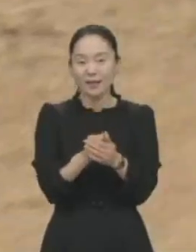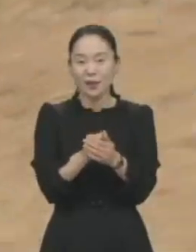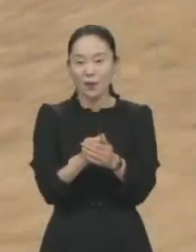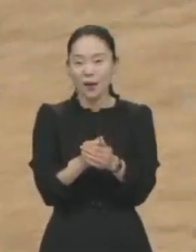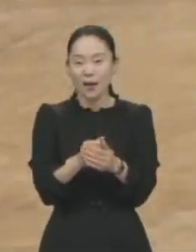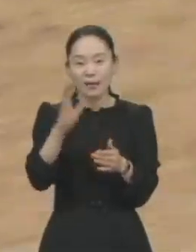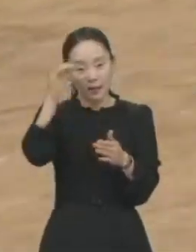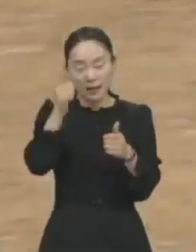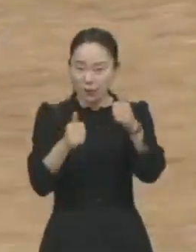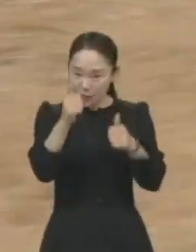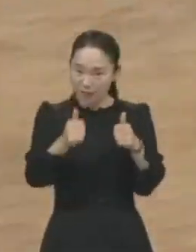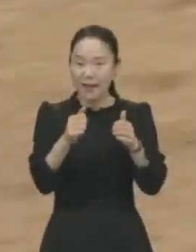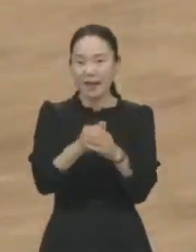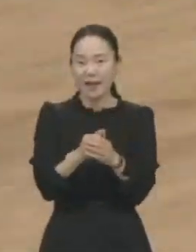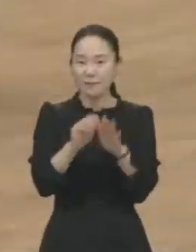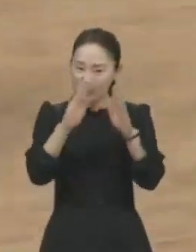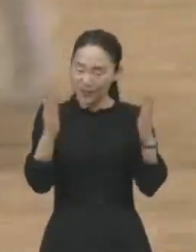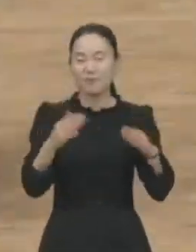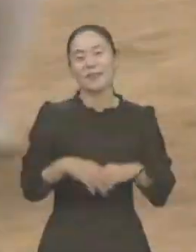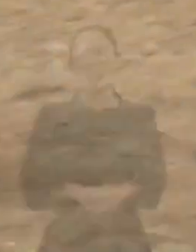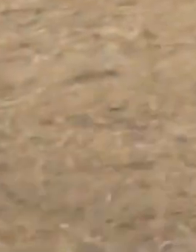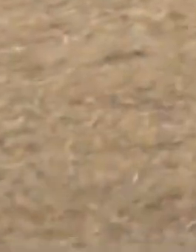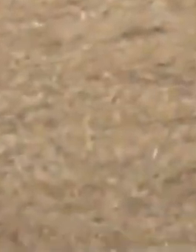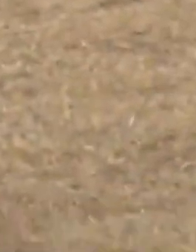댕댕 올림픽 등이 펼쳐집니다